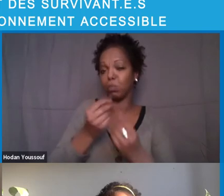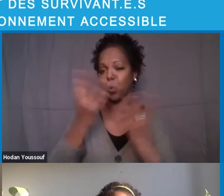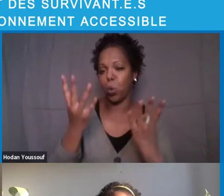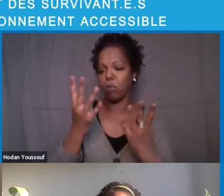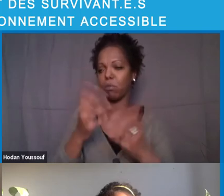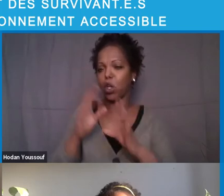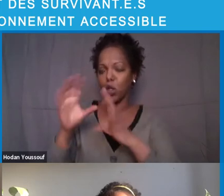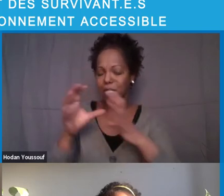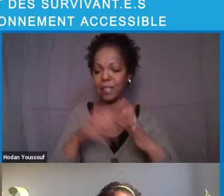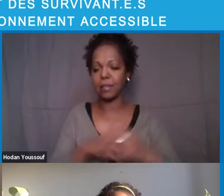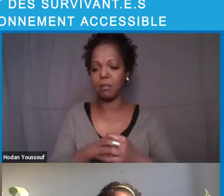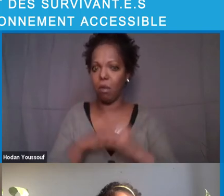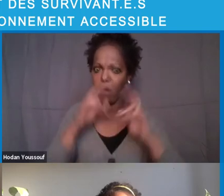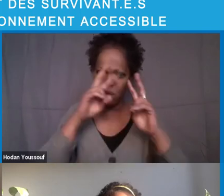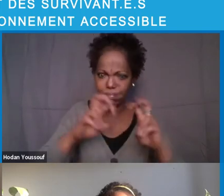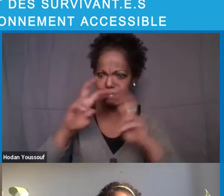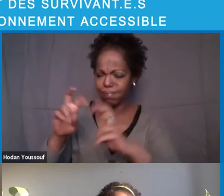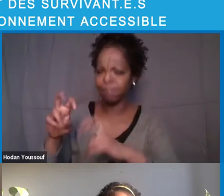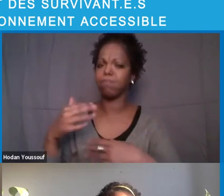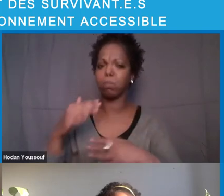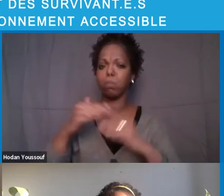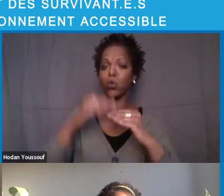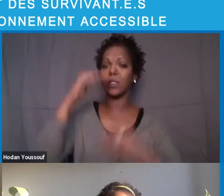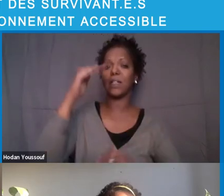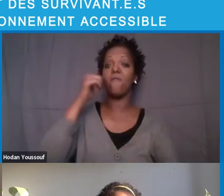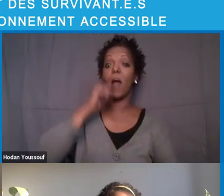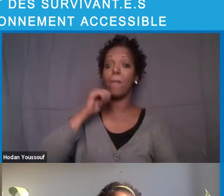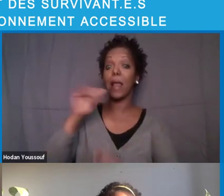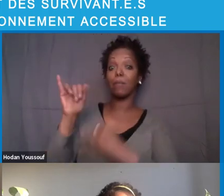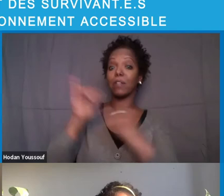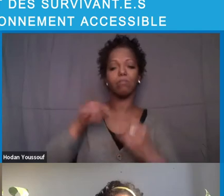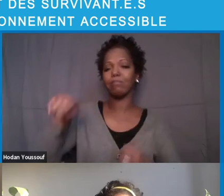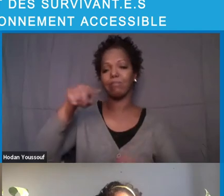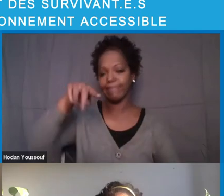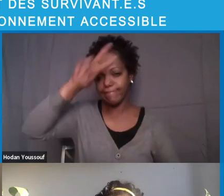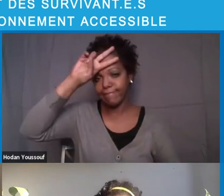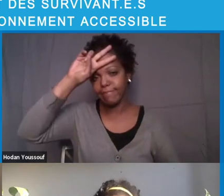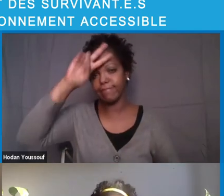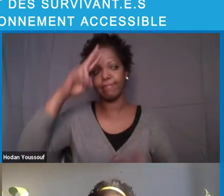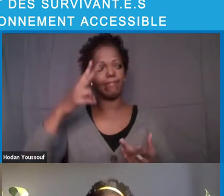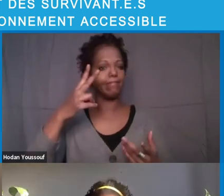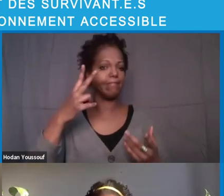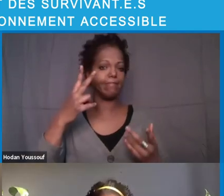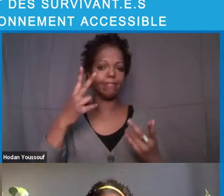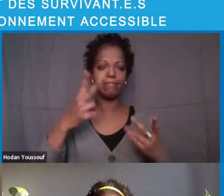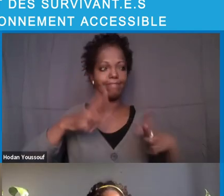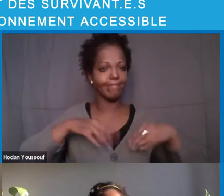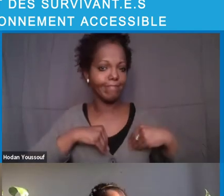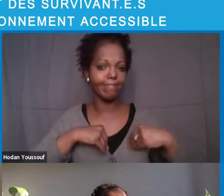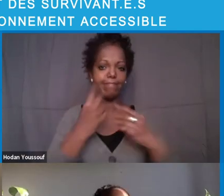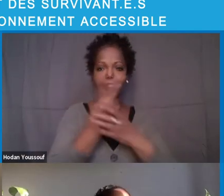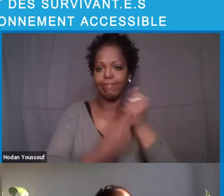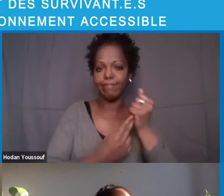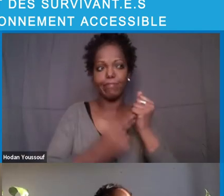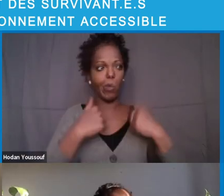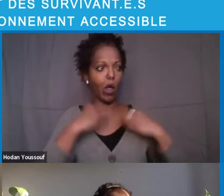leur pays. Donc, ces femmes-là se taisent, ne veulent pas parler. Je vous dirais que la majorité des